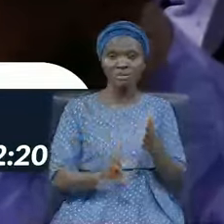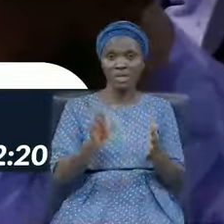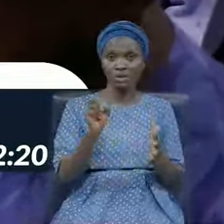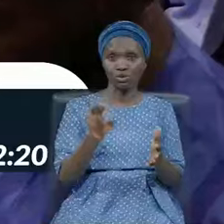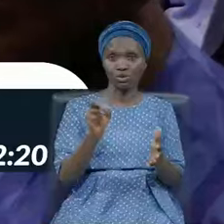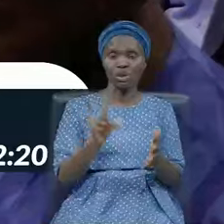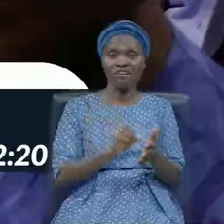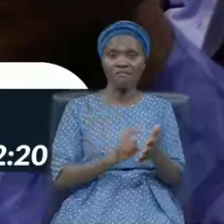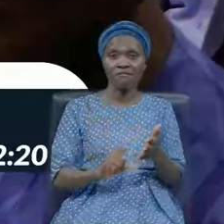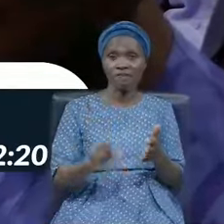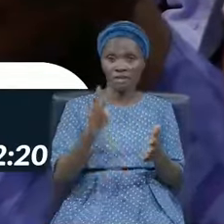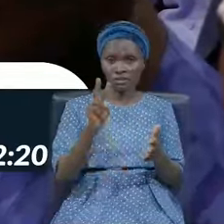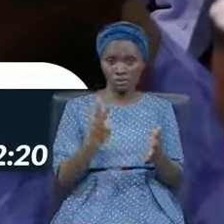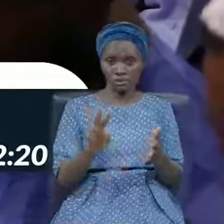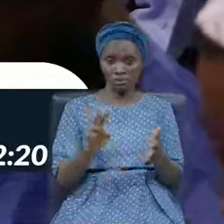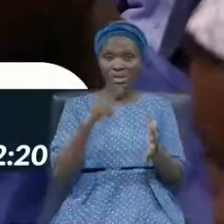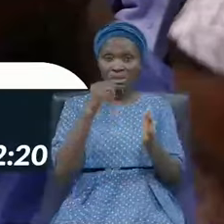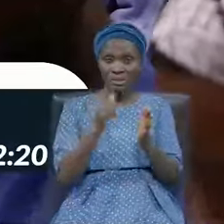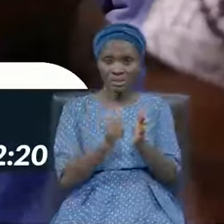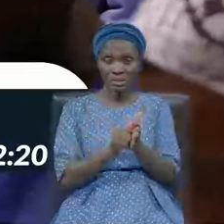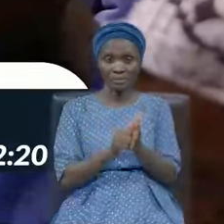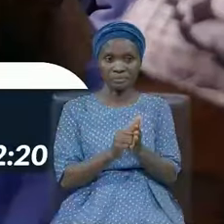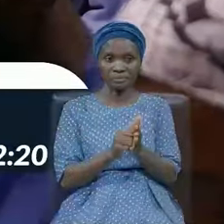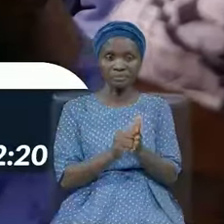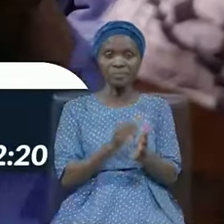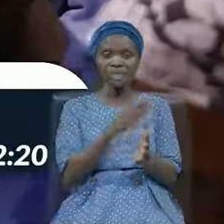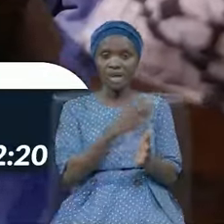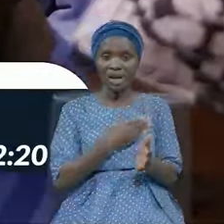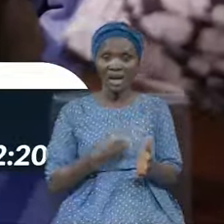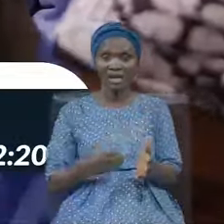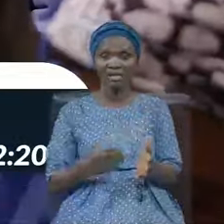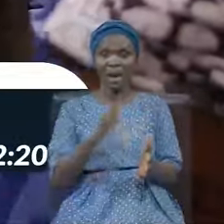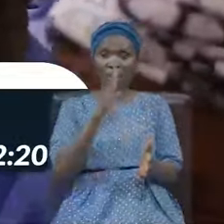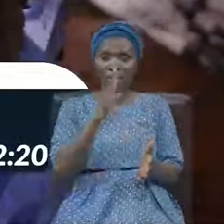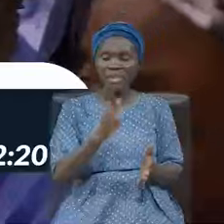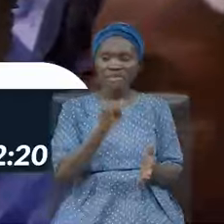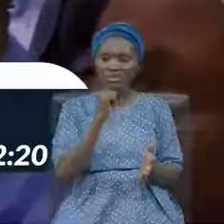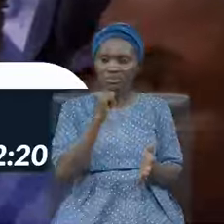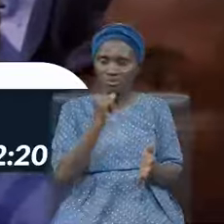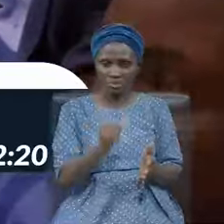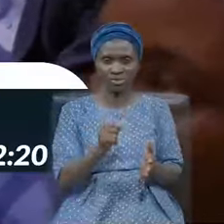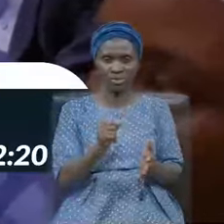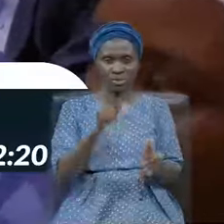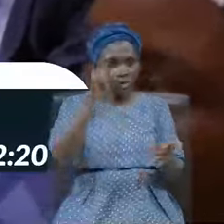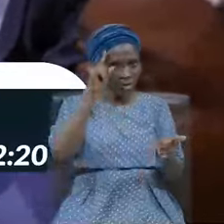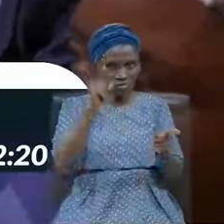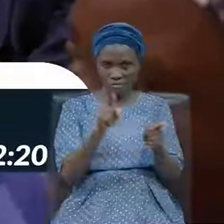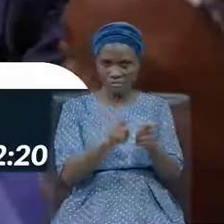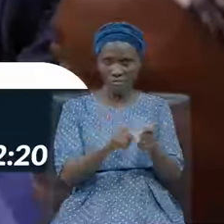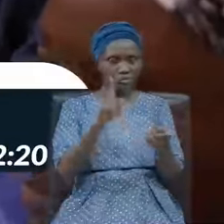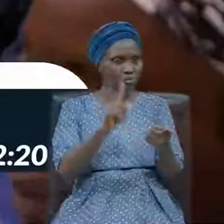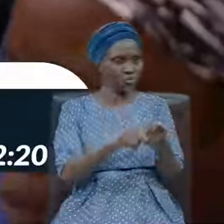Romains 12, 2. Ne vous conformez pas au siècle présent dans votre